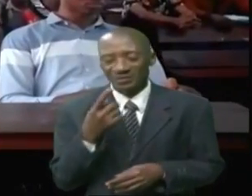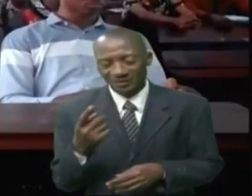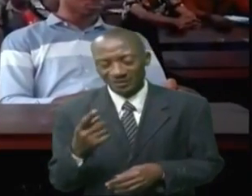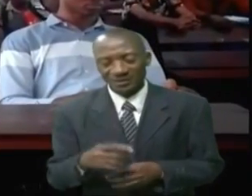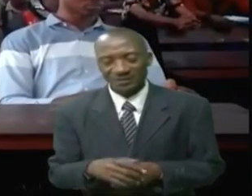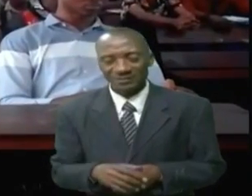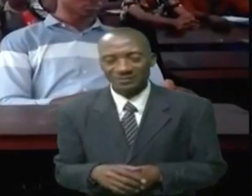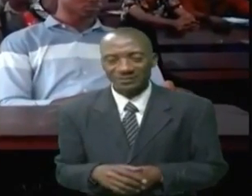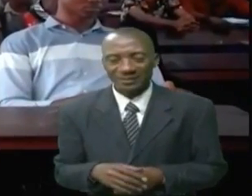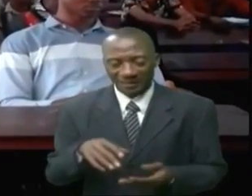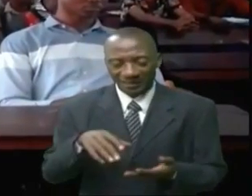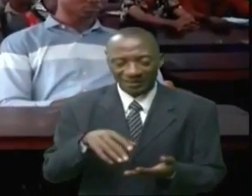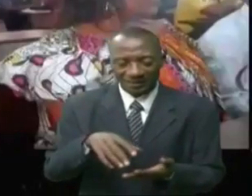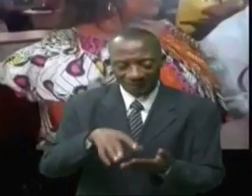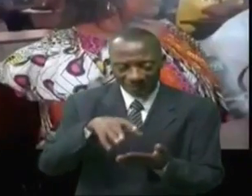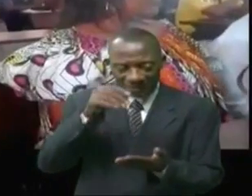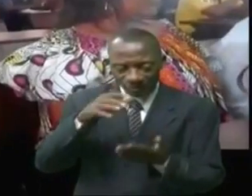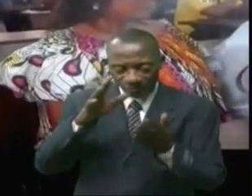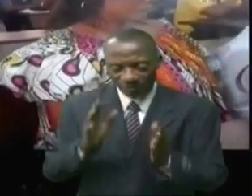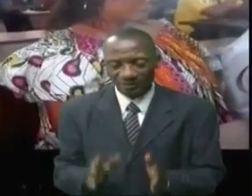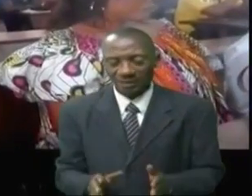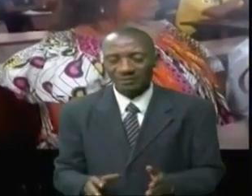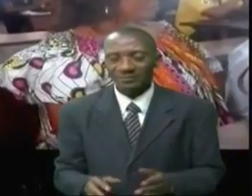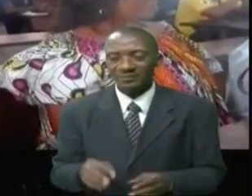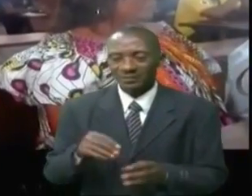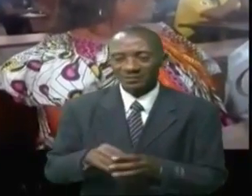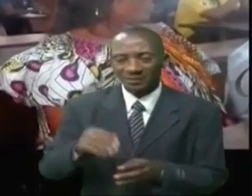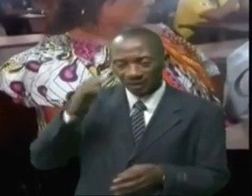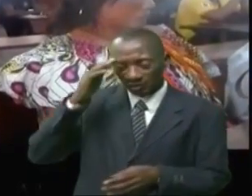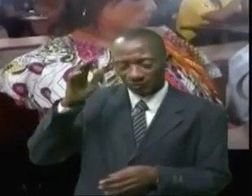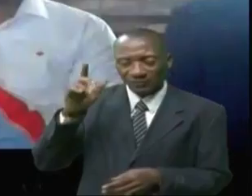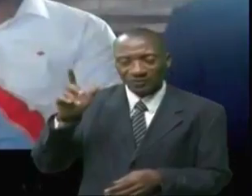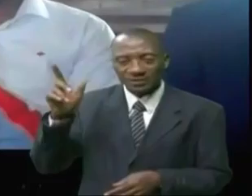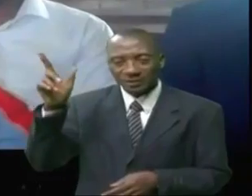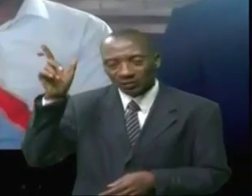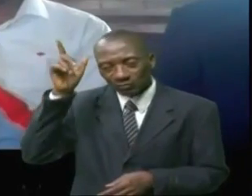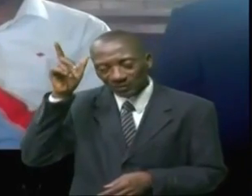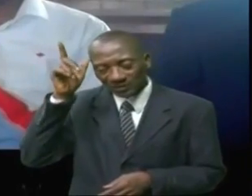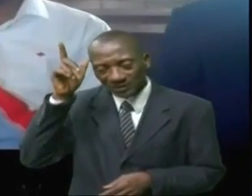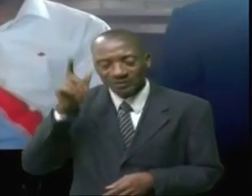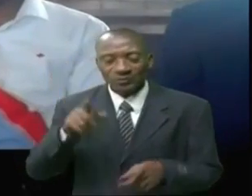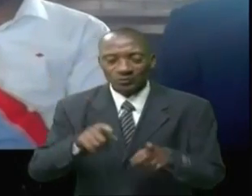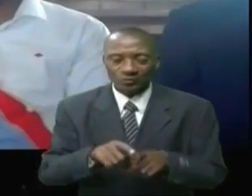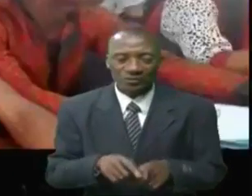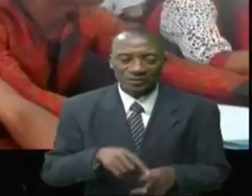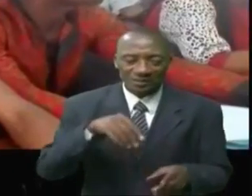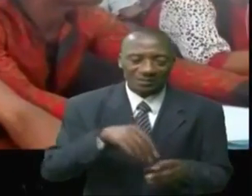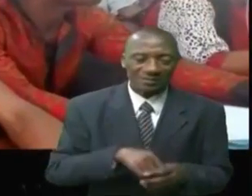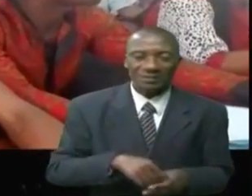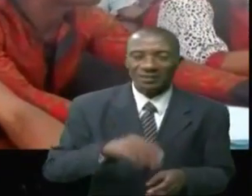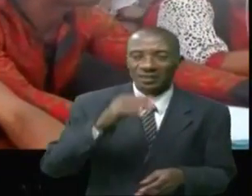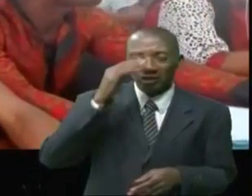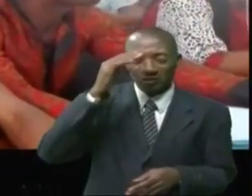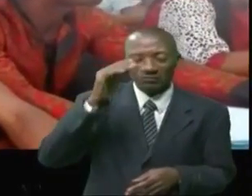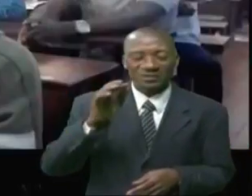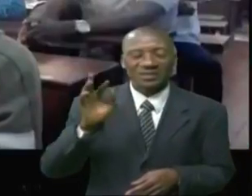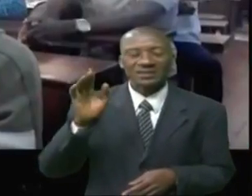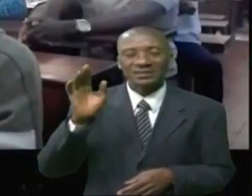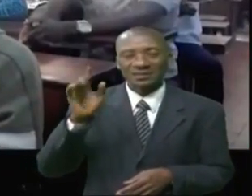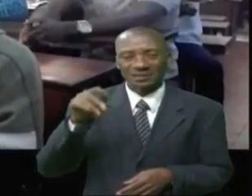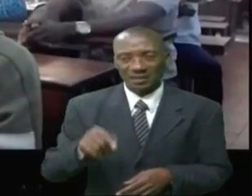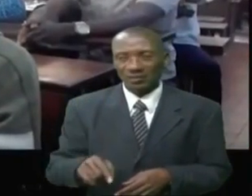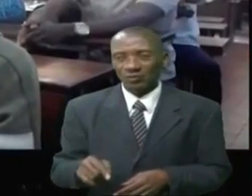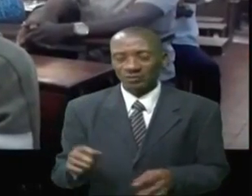000 hectares à Songololo dans le Congo central, l'initiateur de ce projet créateur d'emplois des jeunes et revenir